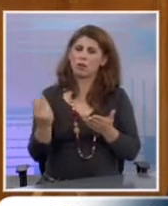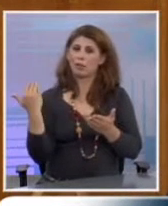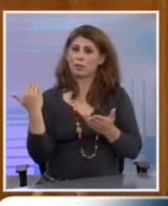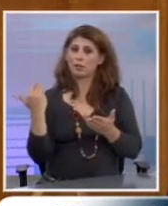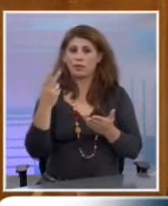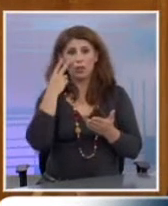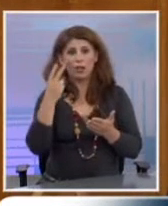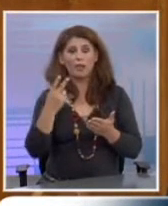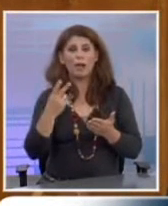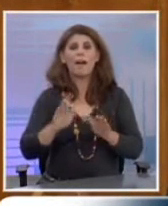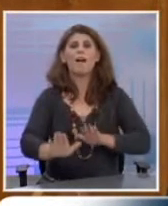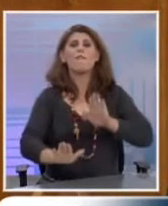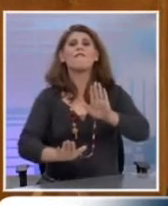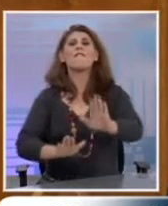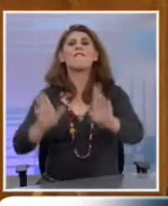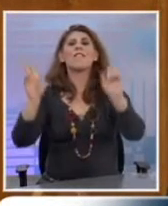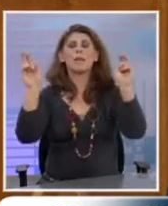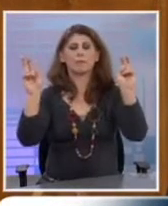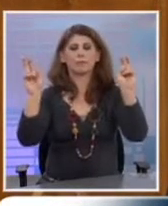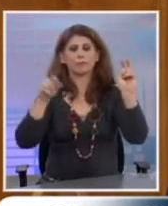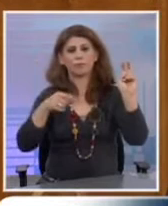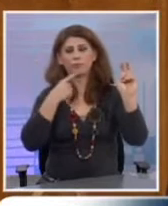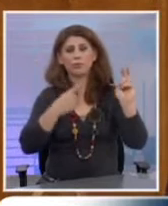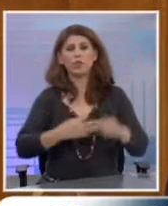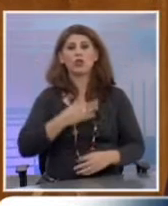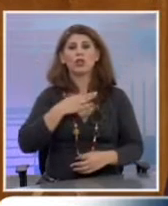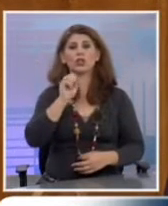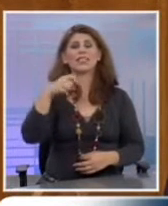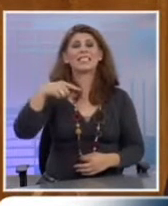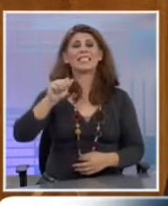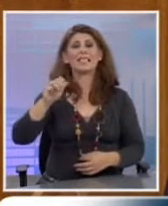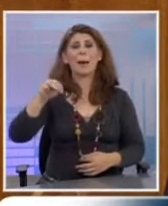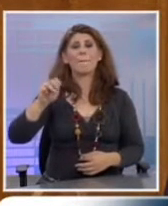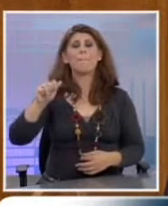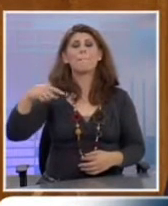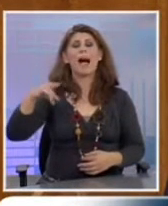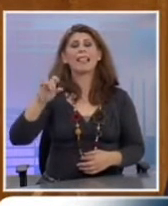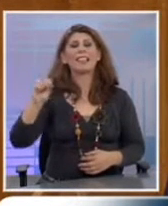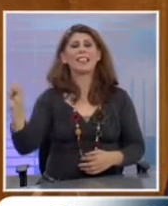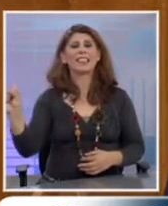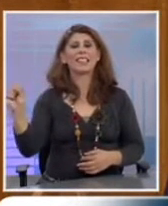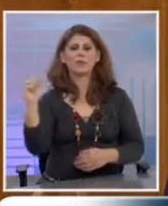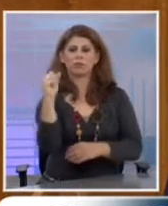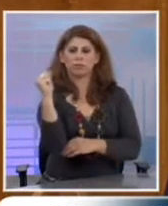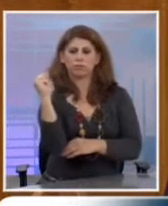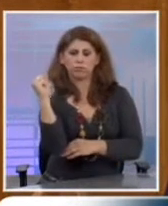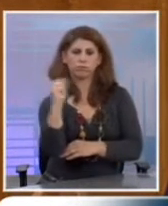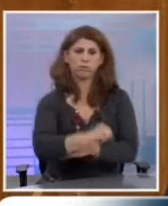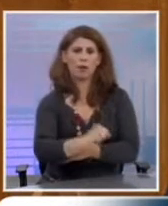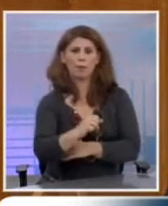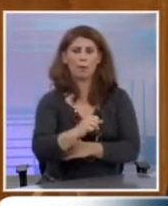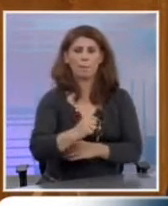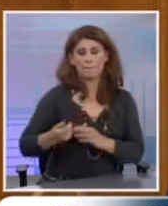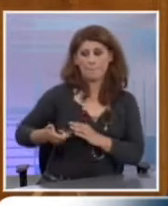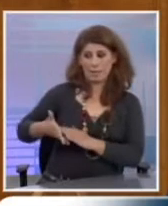στο Βήμα με την τοποθέτηση κατά τη γνώμη μου του κυρίου Σταμάτη, ένα bras de fer ανάμεσα στον κύριο